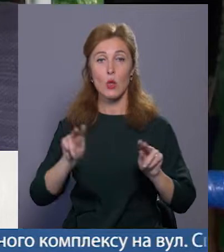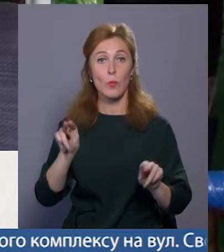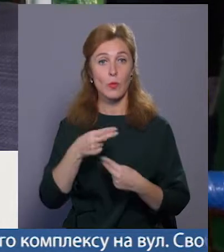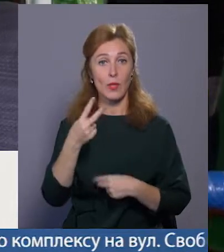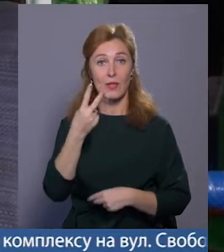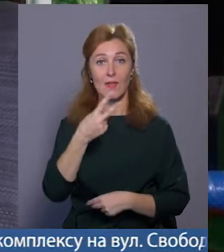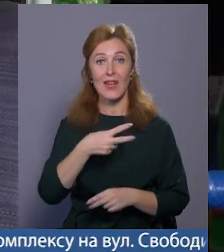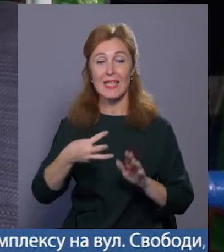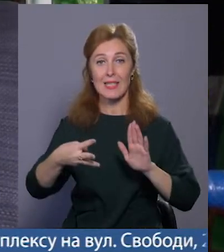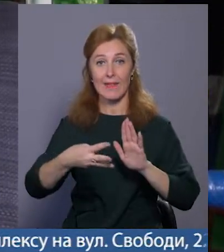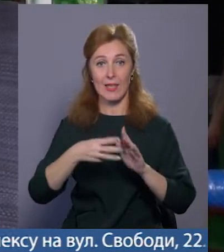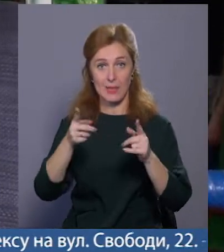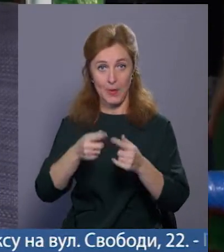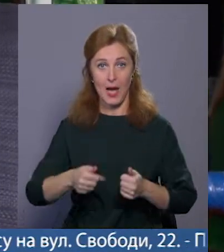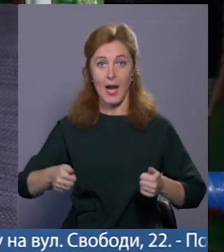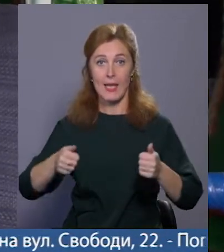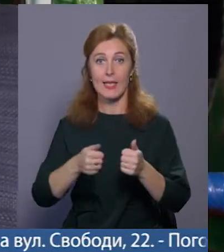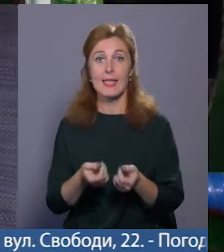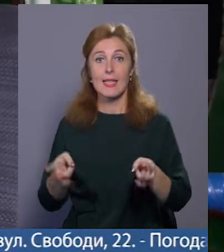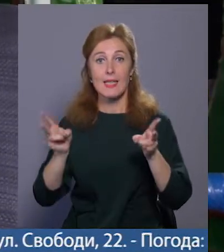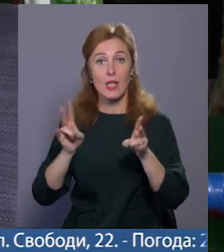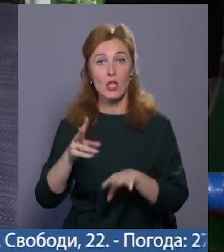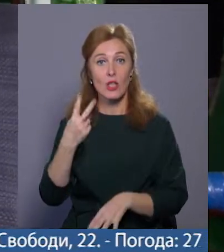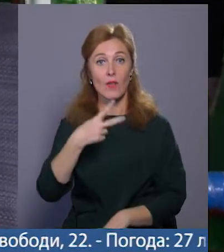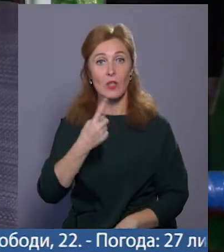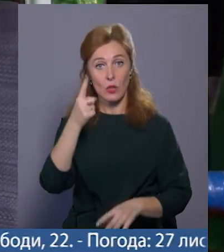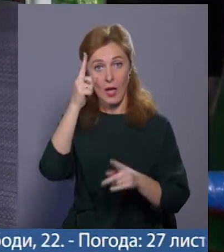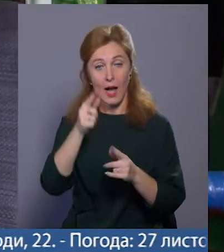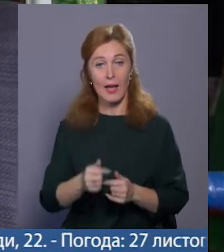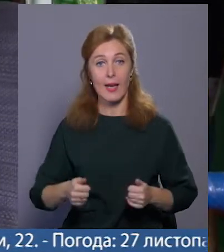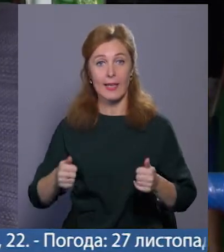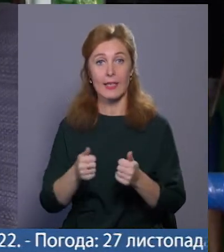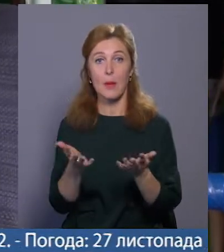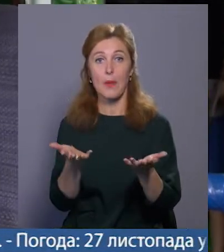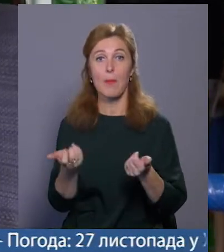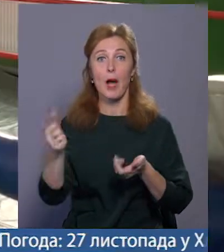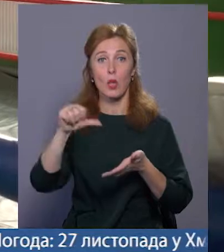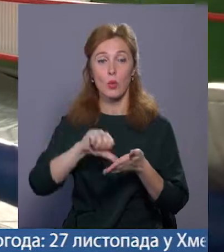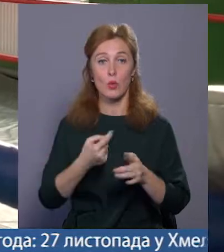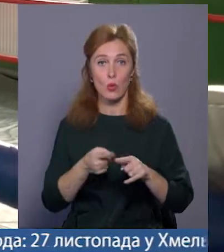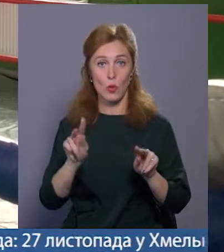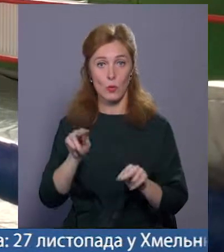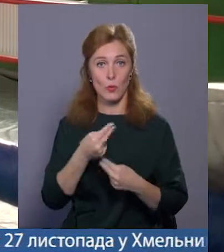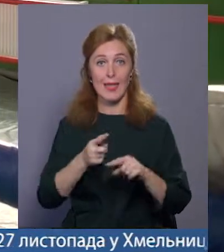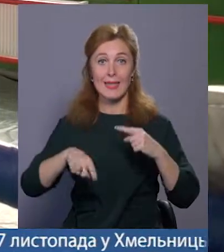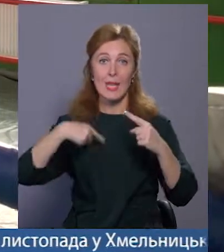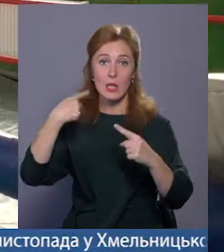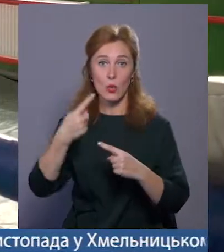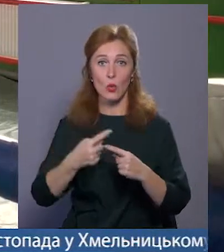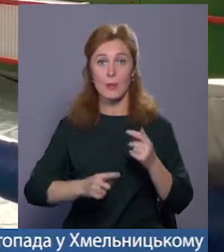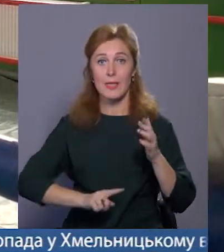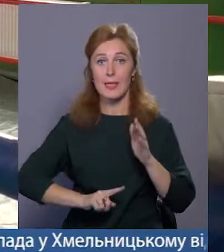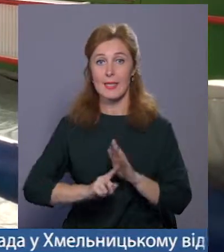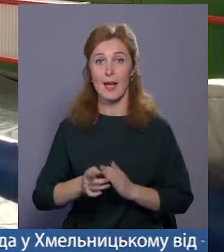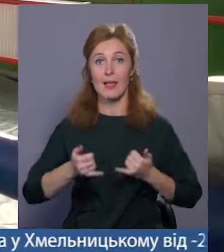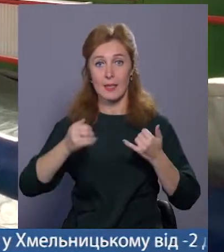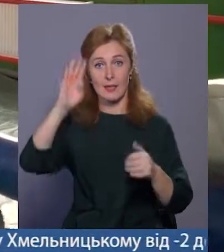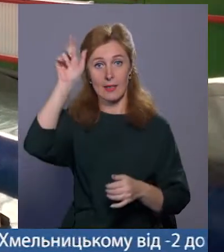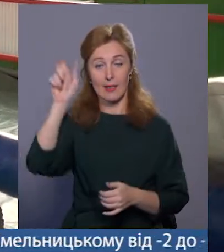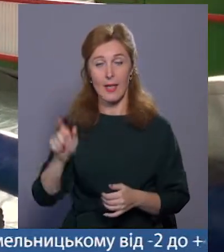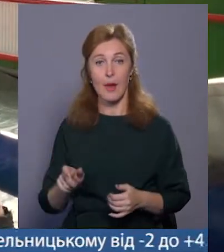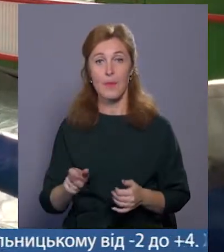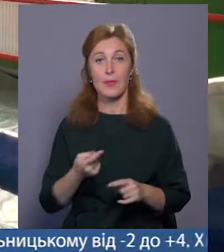28 країн, в ітогі залишилося 21 країна, які приймали участь в цьому чемпіонаті. Наступні старти для Дениса Салабая – це